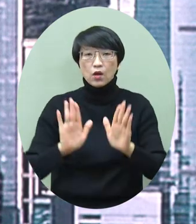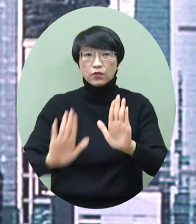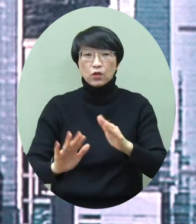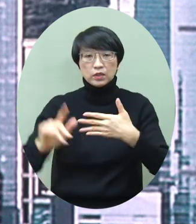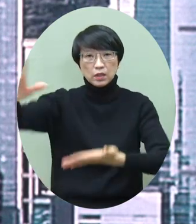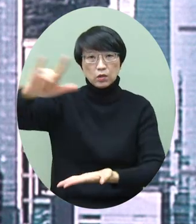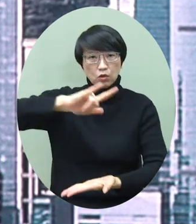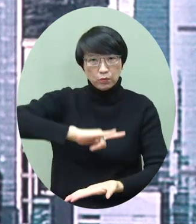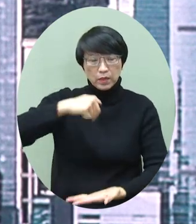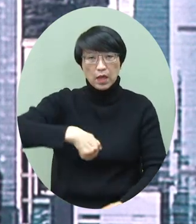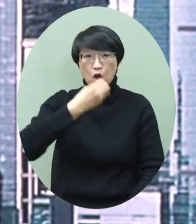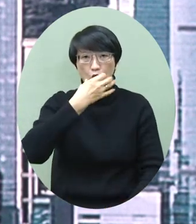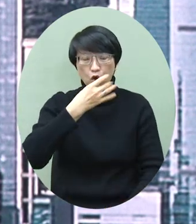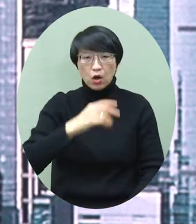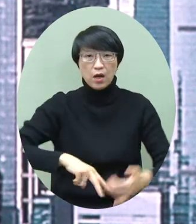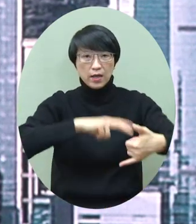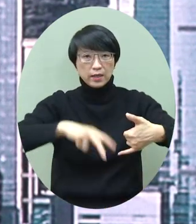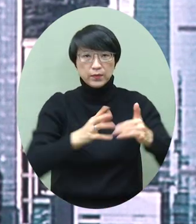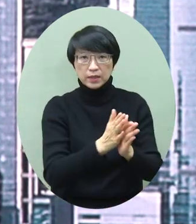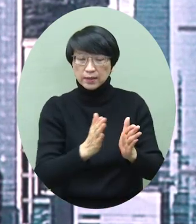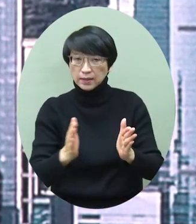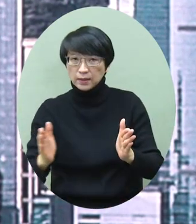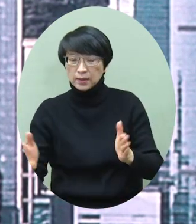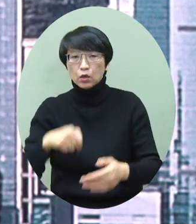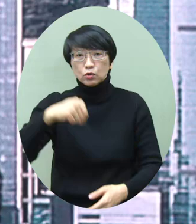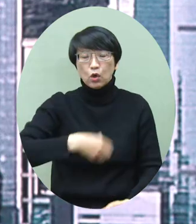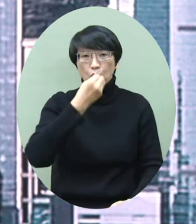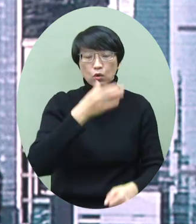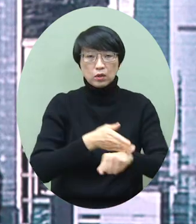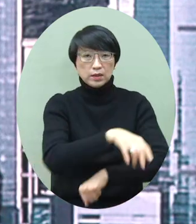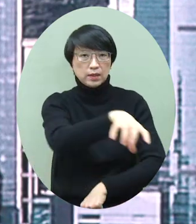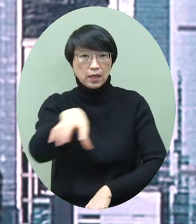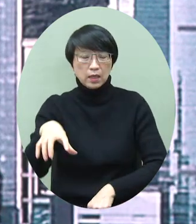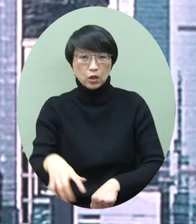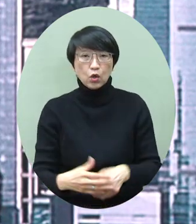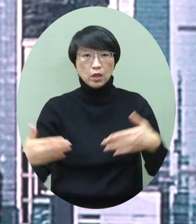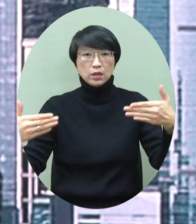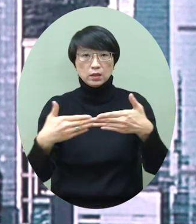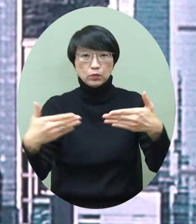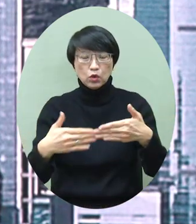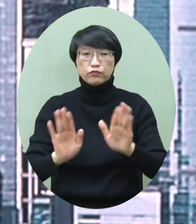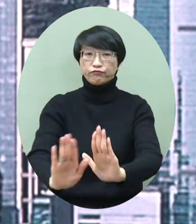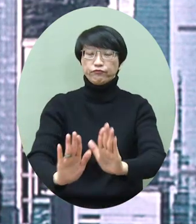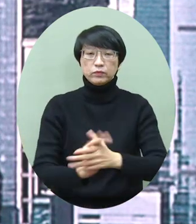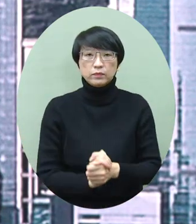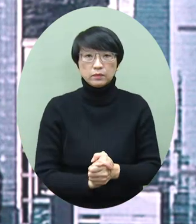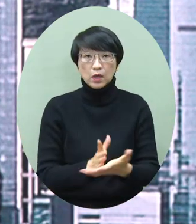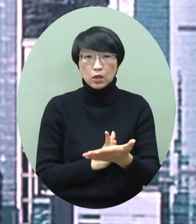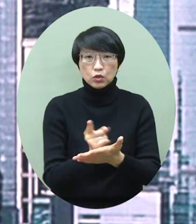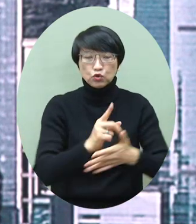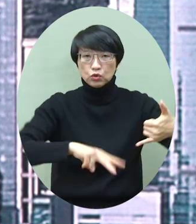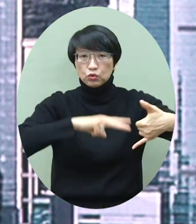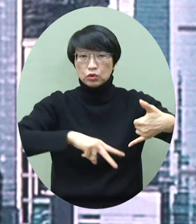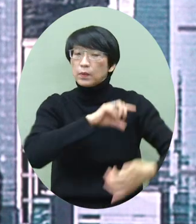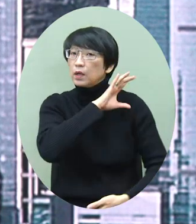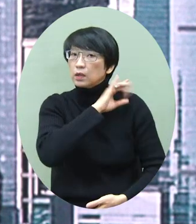外地的旅客在檢疫期間和本地社區有直接的接觸。指定檢疫酒店計